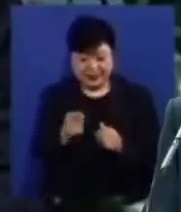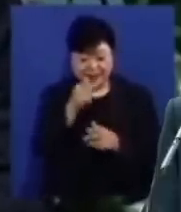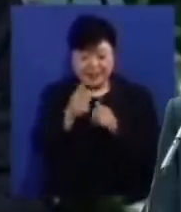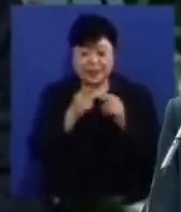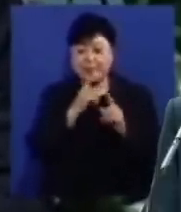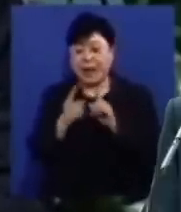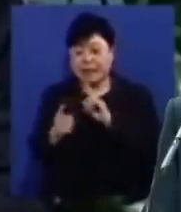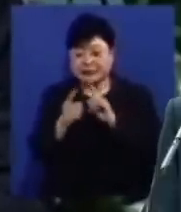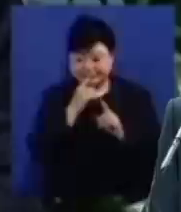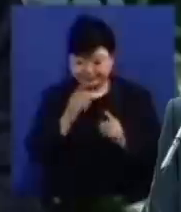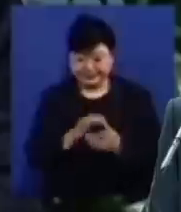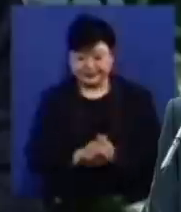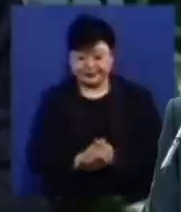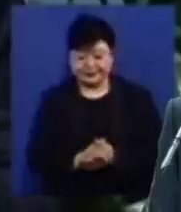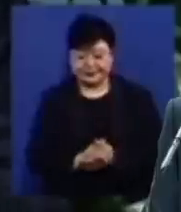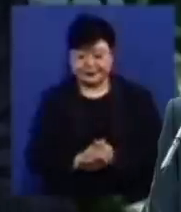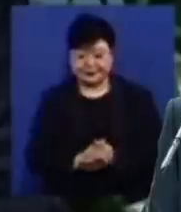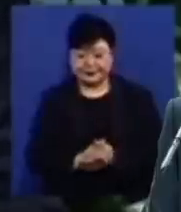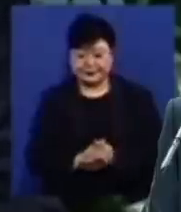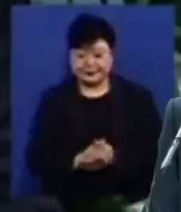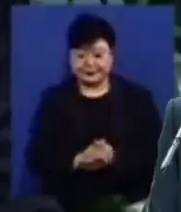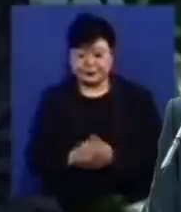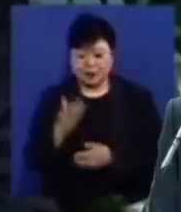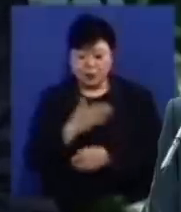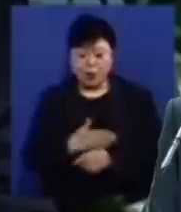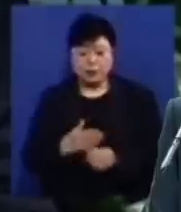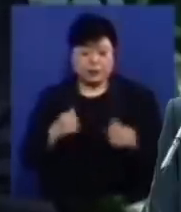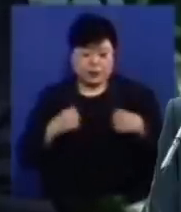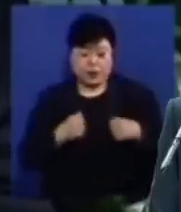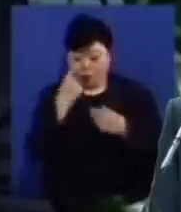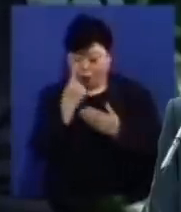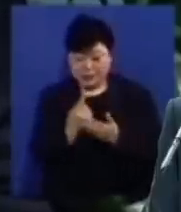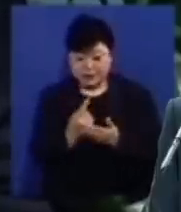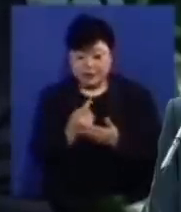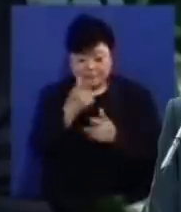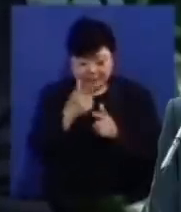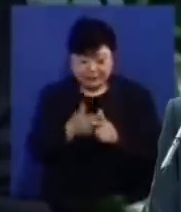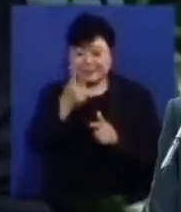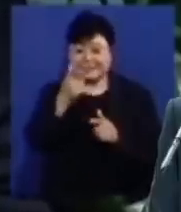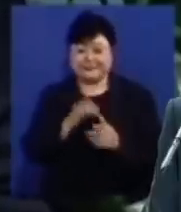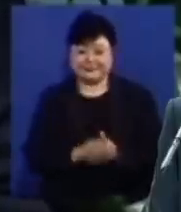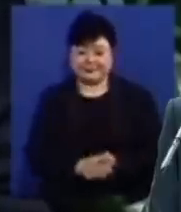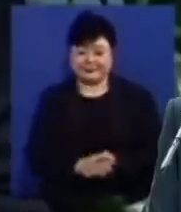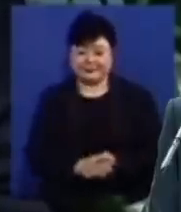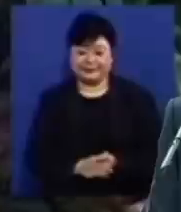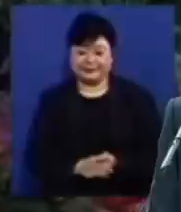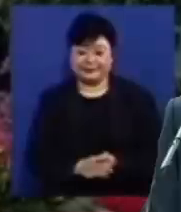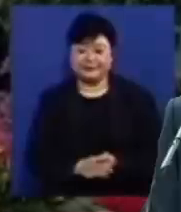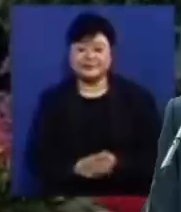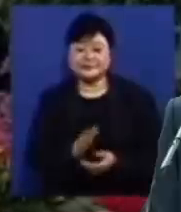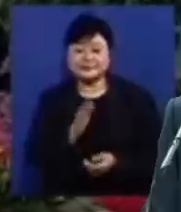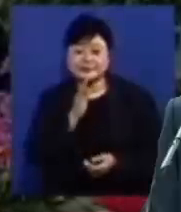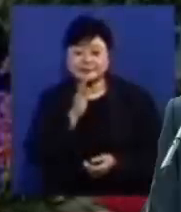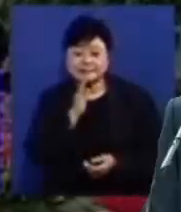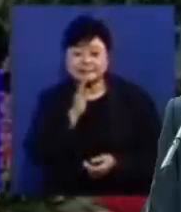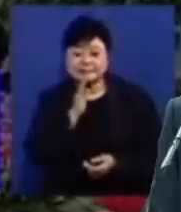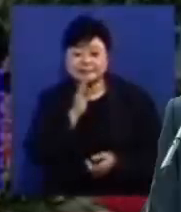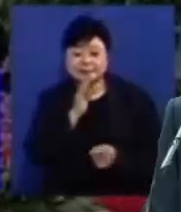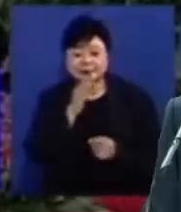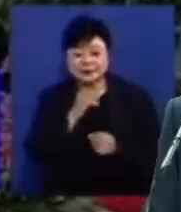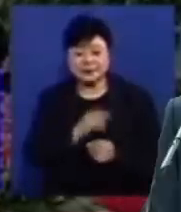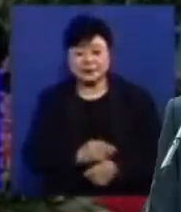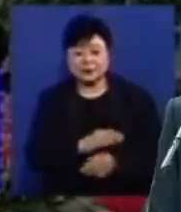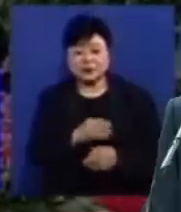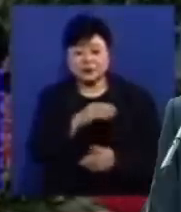하나님 말씀인 그가 몸을 쓰고 오신 것이 예수인 것입니다. 에베소서 2장 10절에 우리는 그가 만드신